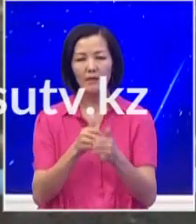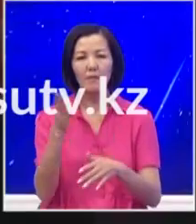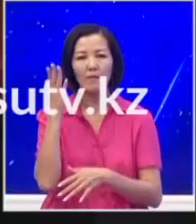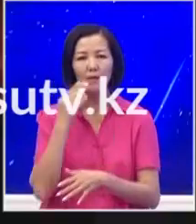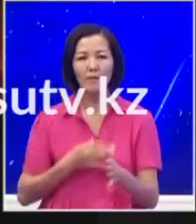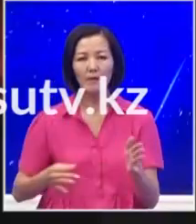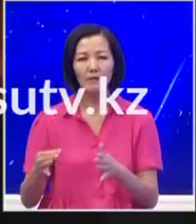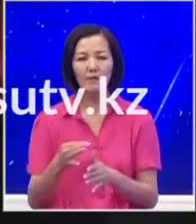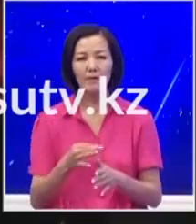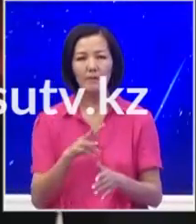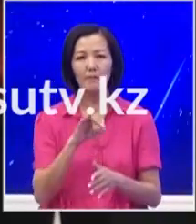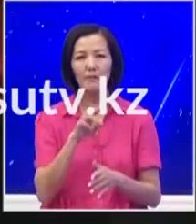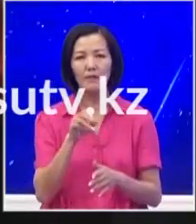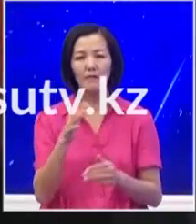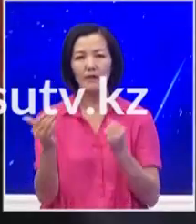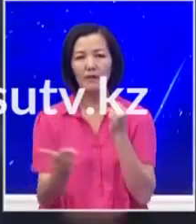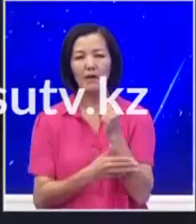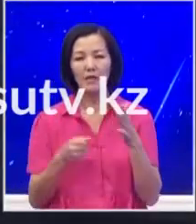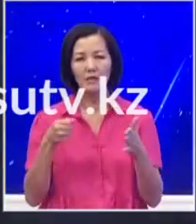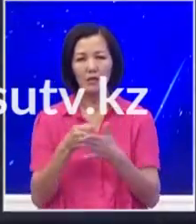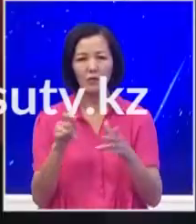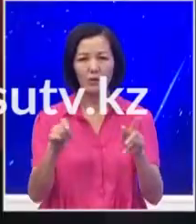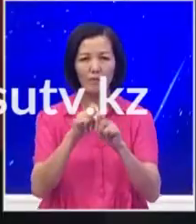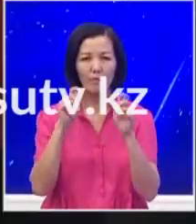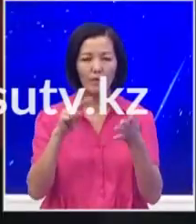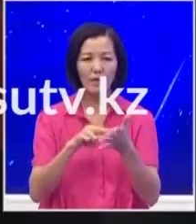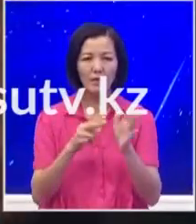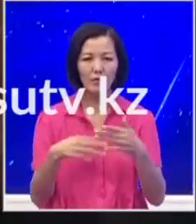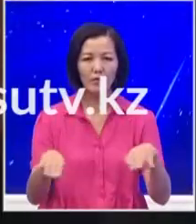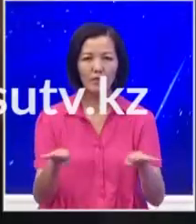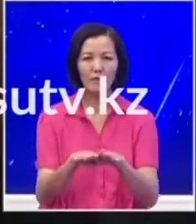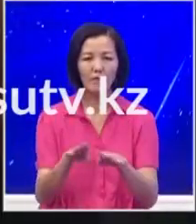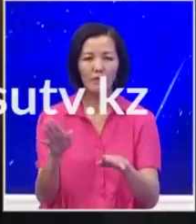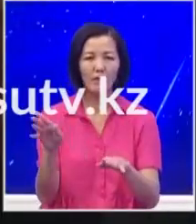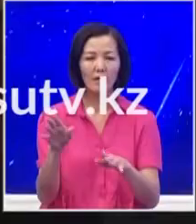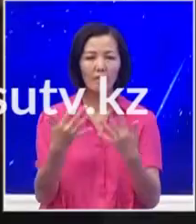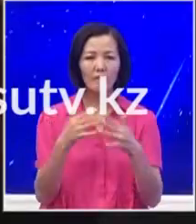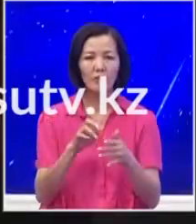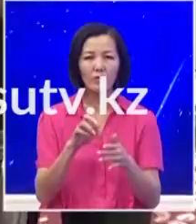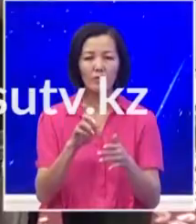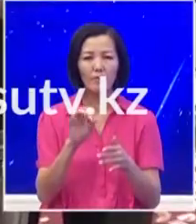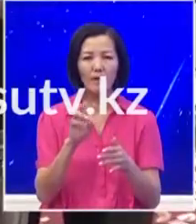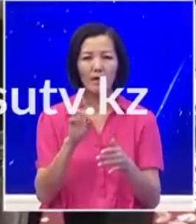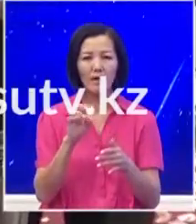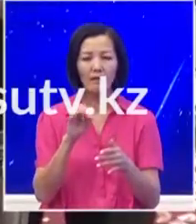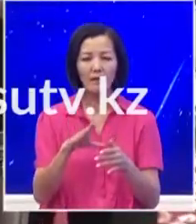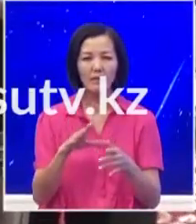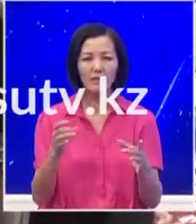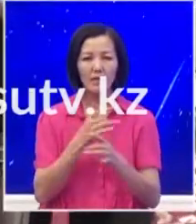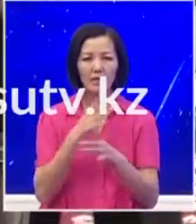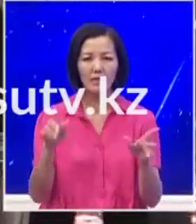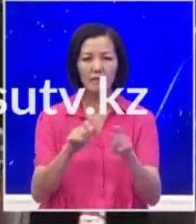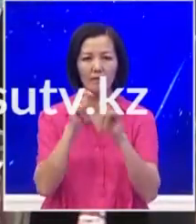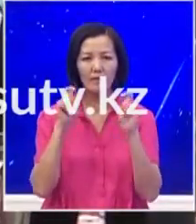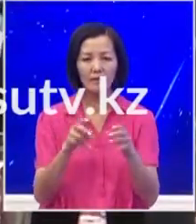области Арслана Дандыбаева, до конца года планируется открытие такого же комплекса в селе Баканас Балхашского района. В торжественном